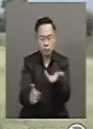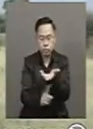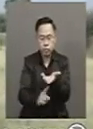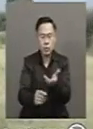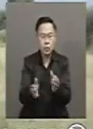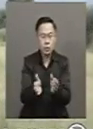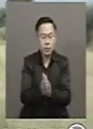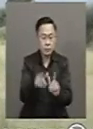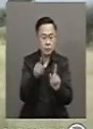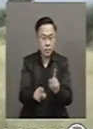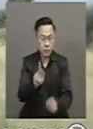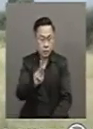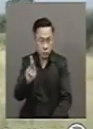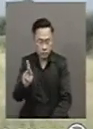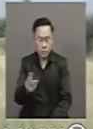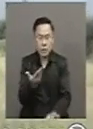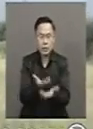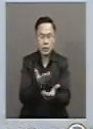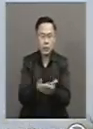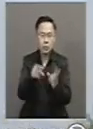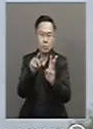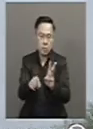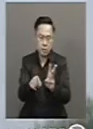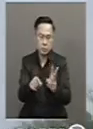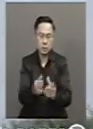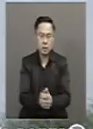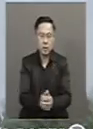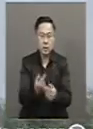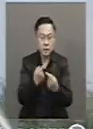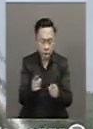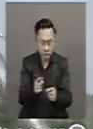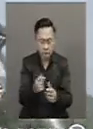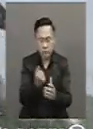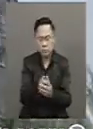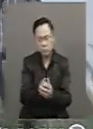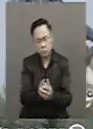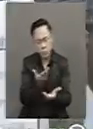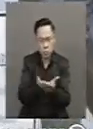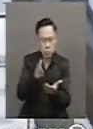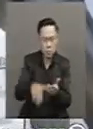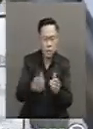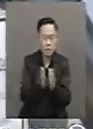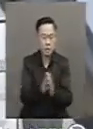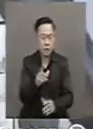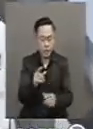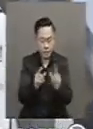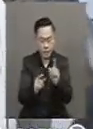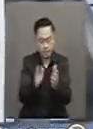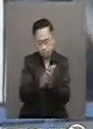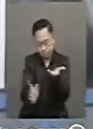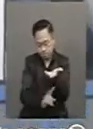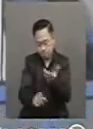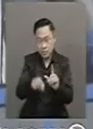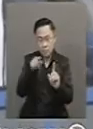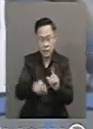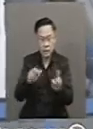ข้าวเปลือกเจ้าแบบข้าวสดเหมาความชื้นเหลือแค่ตันละ 5,000 บาทครับช่วงนี้ถ้าไปดูในพื้นที่ของอำเภอบ้าน